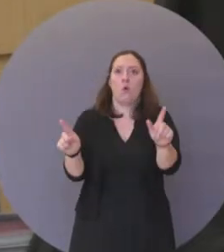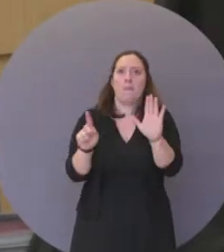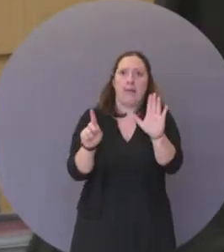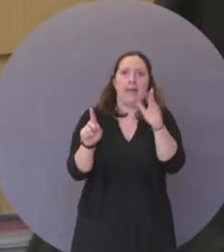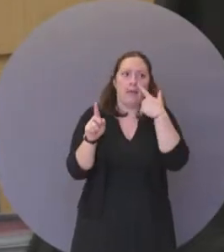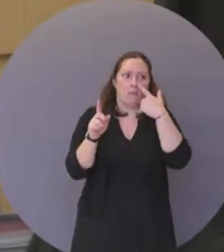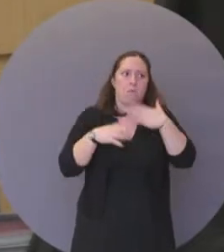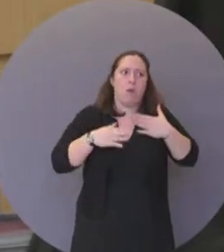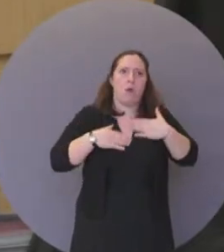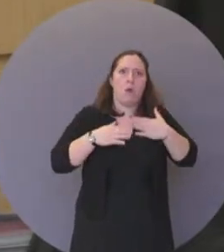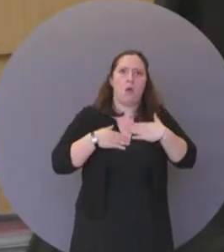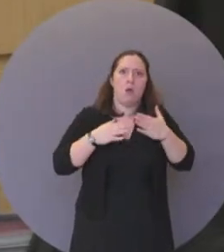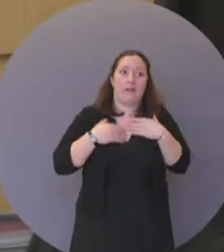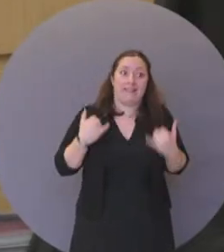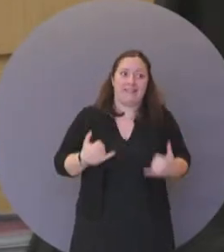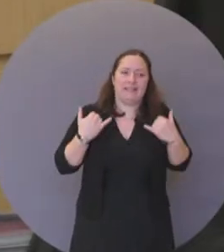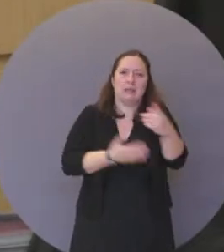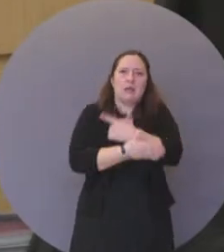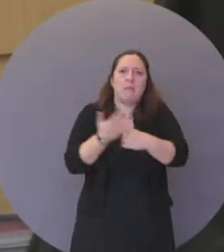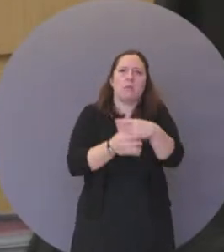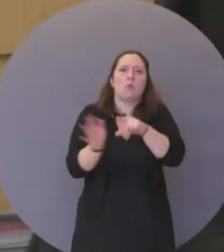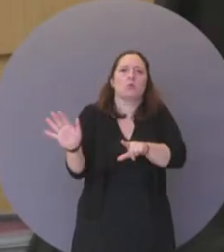pour notre collectivité